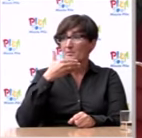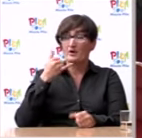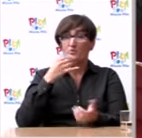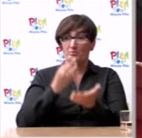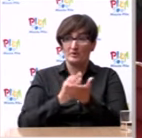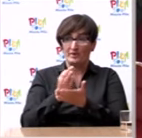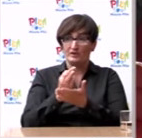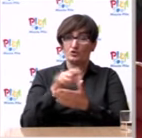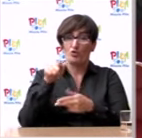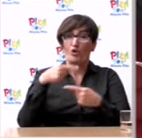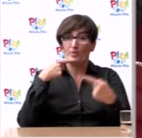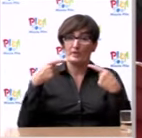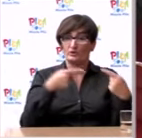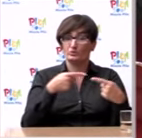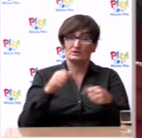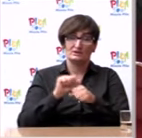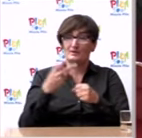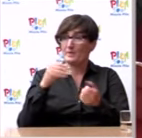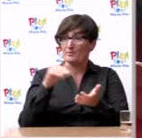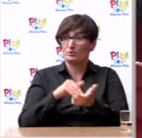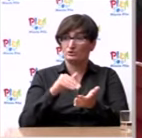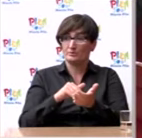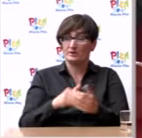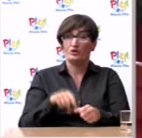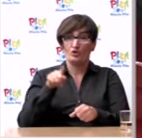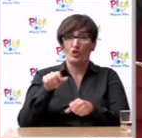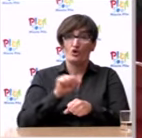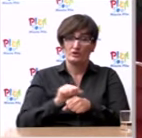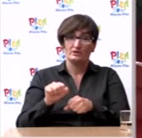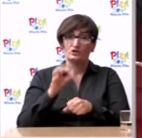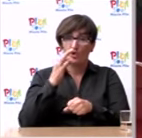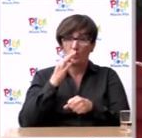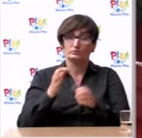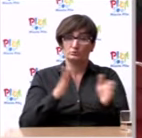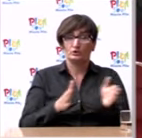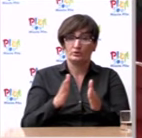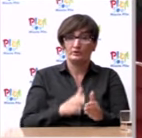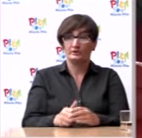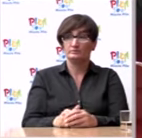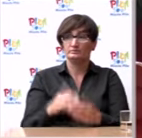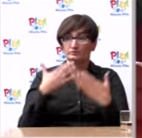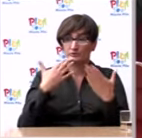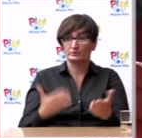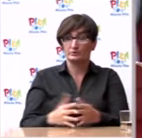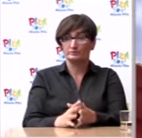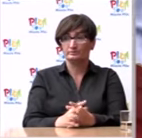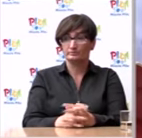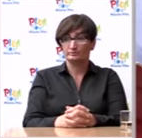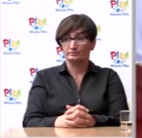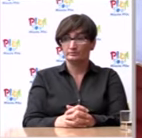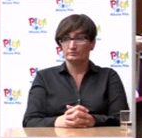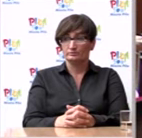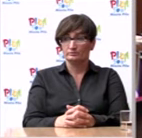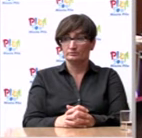to w zasadzie dyskusja jest zbędna, bo jest to po prostu według mnie wzorowo przygotowane. Dziękuję. Dziękuję bardzo.